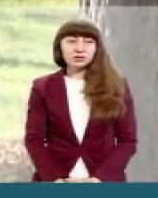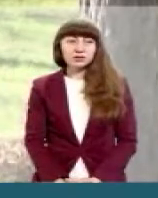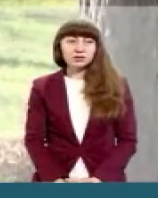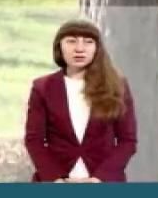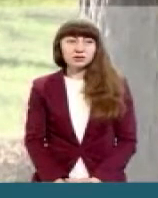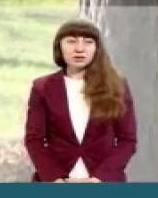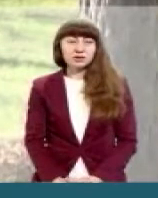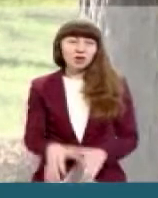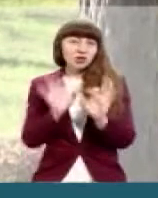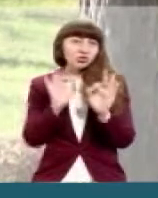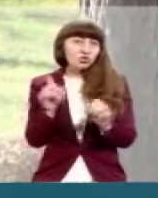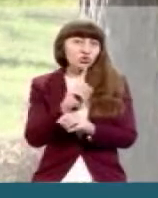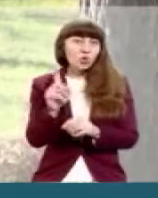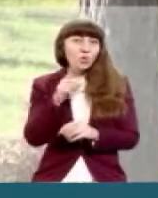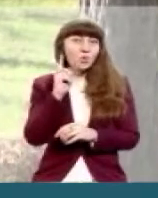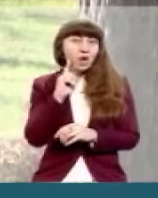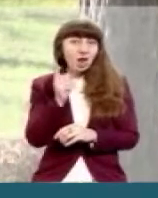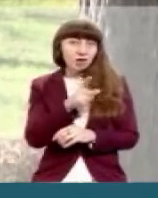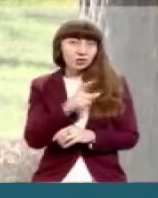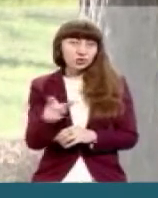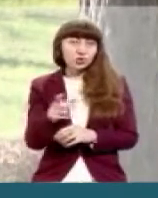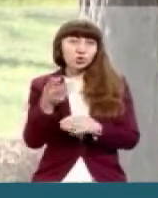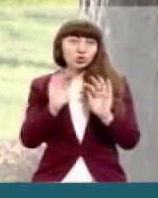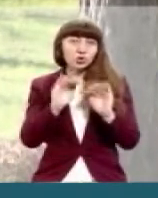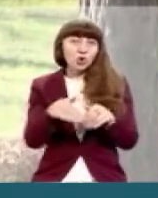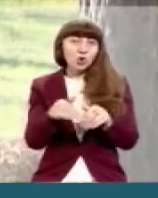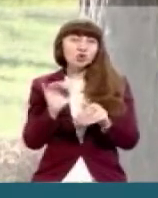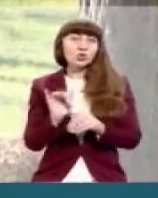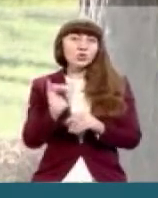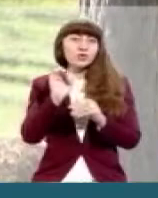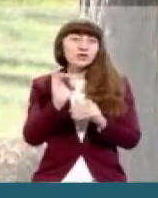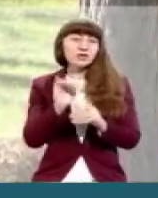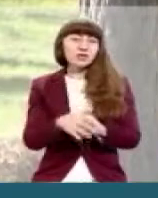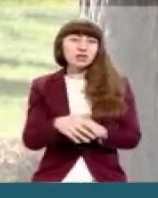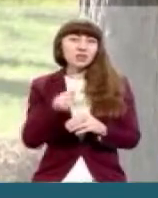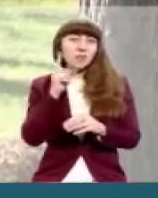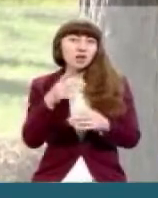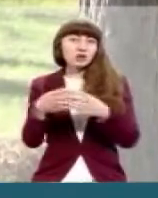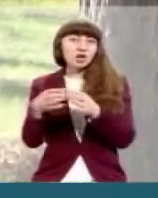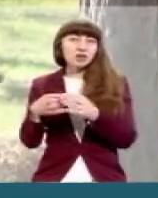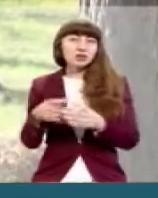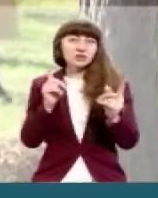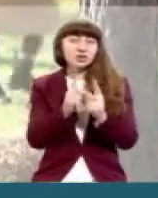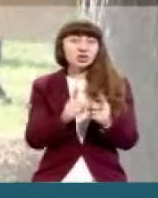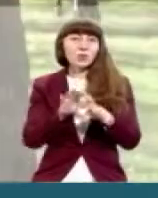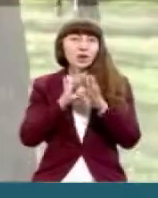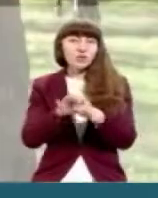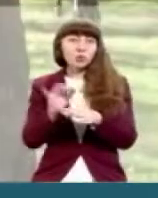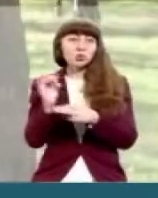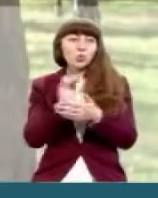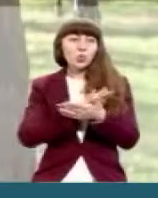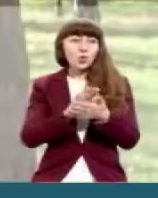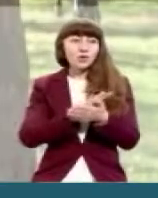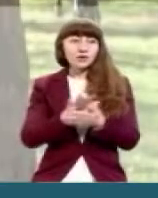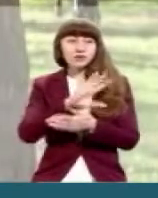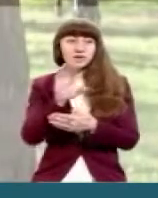классно что у молодежь ребята колледж университета в принципе модульной организации собирается и устраивать субботники все